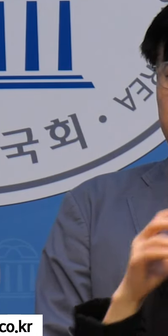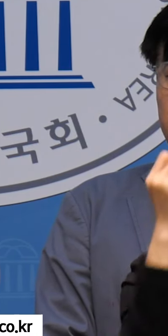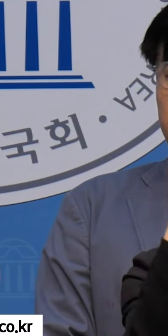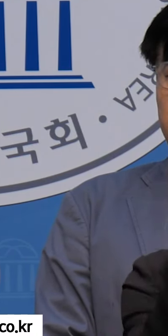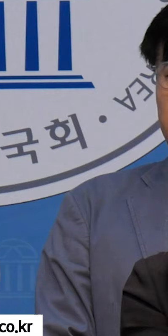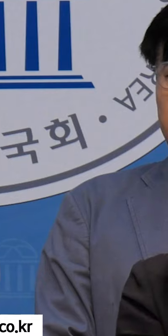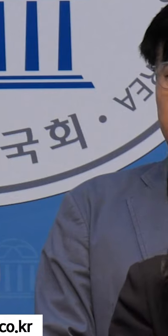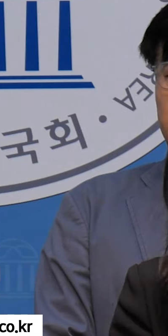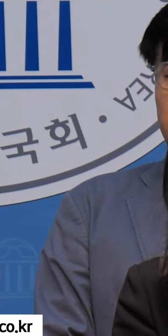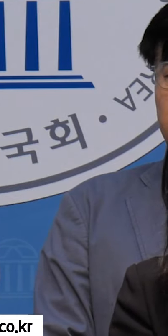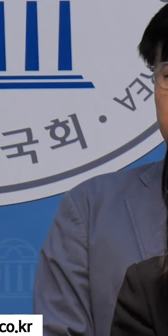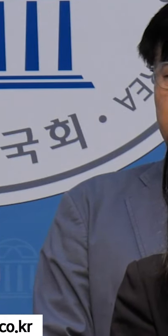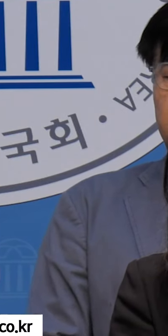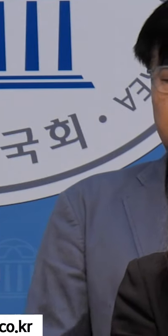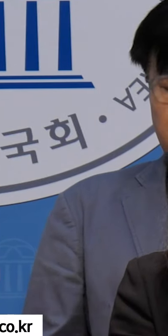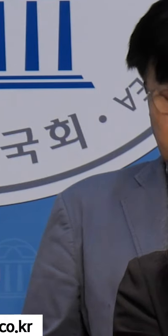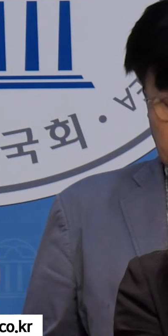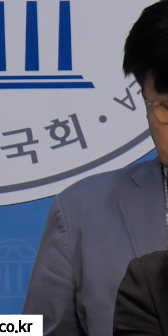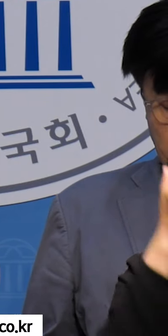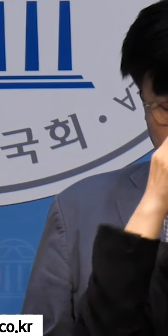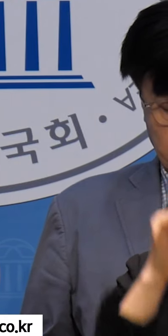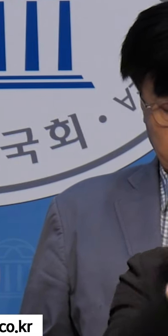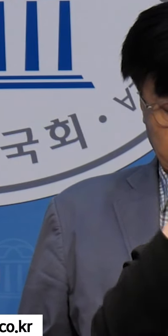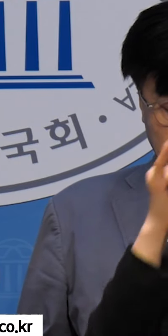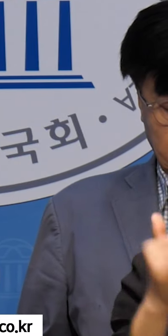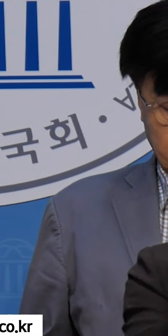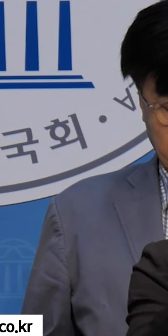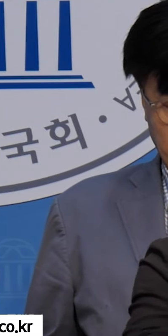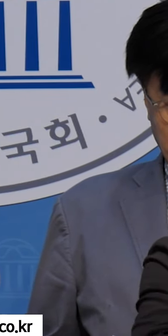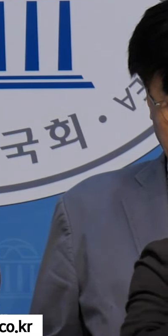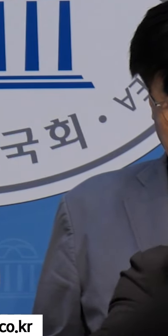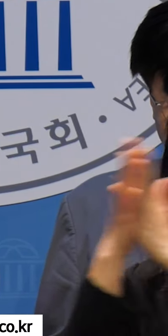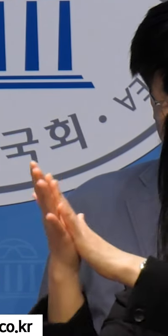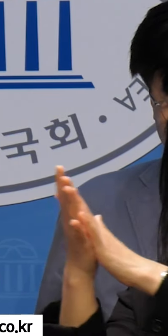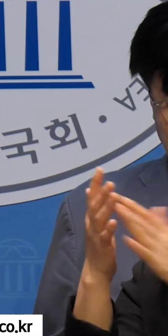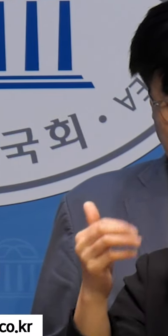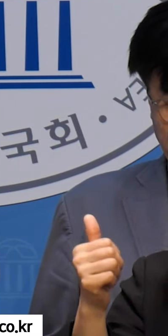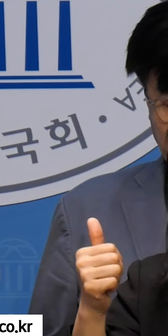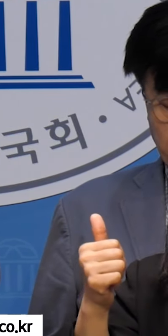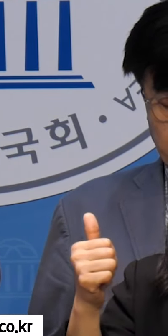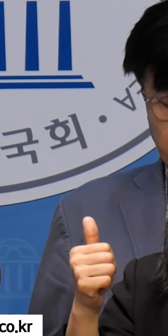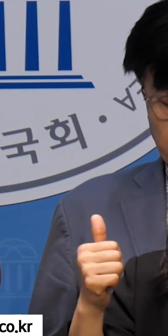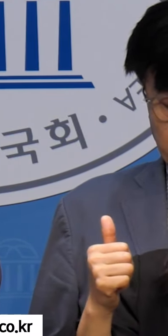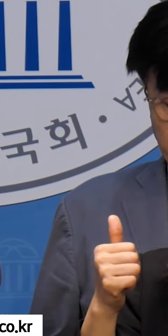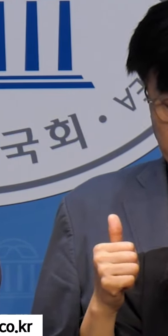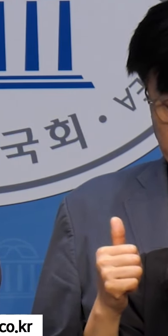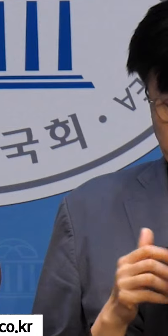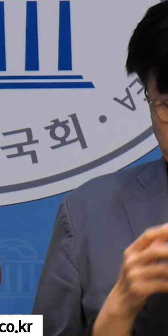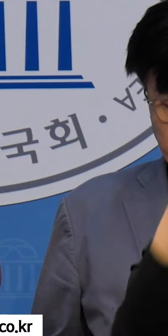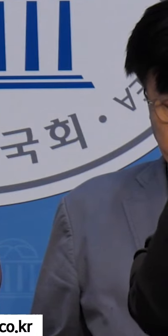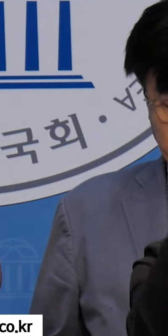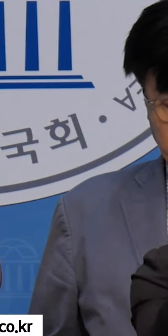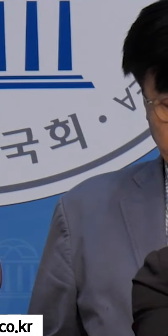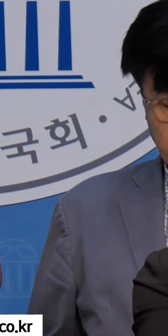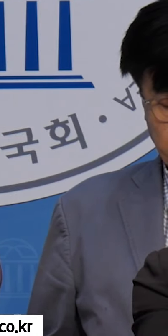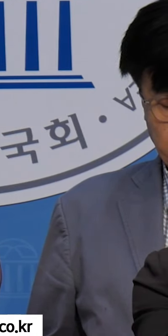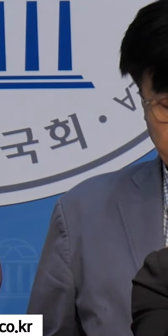헌법 개정이 우리 사회의 변화를 따라가지 못하고 있고 또 헌법에